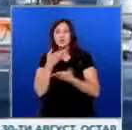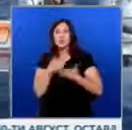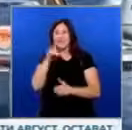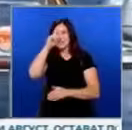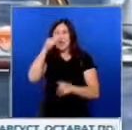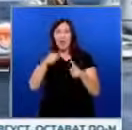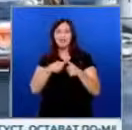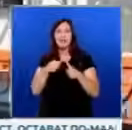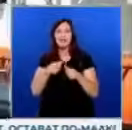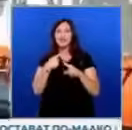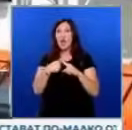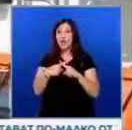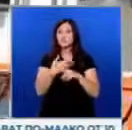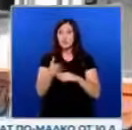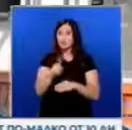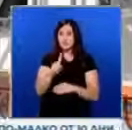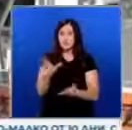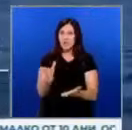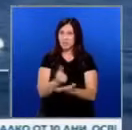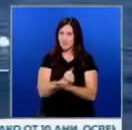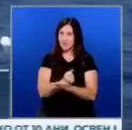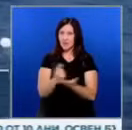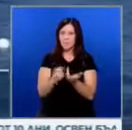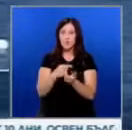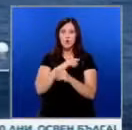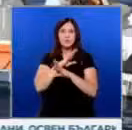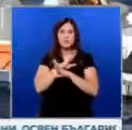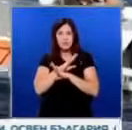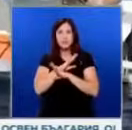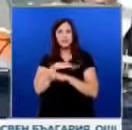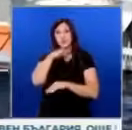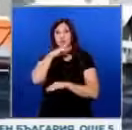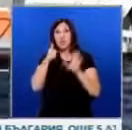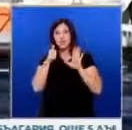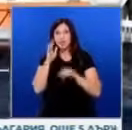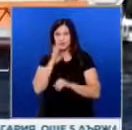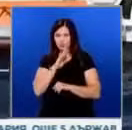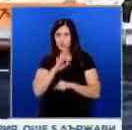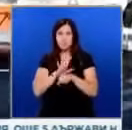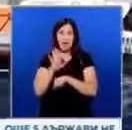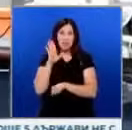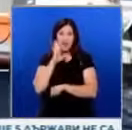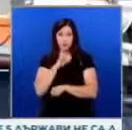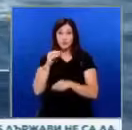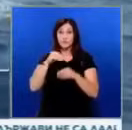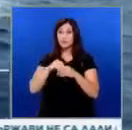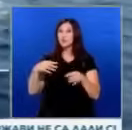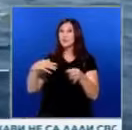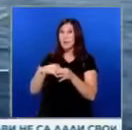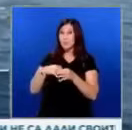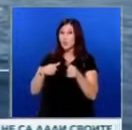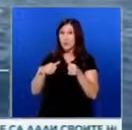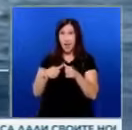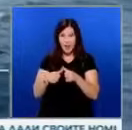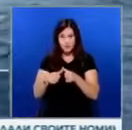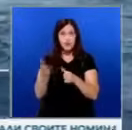18-годишната дъщеря на Линч, Хана, все още не е намерена. Броят на загиналите е достигна 6 души. 15 души, включително